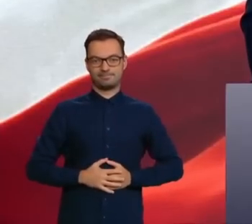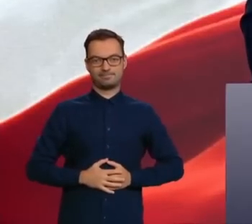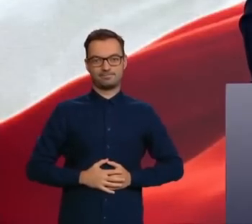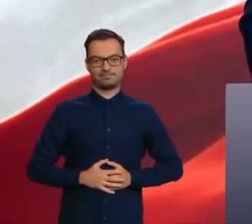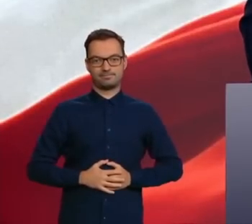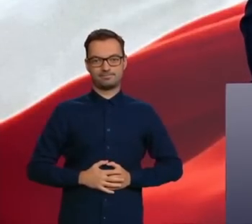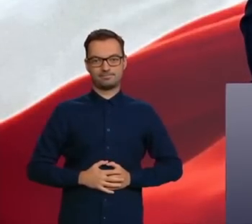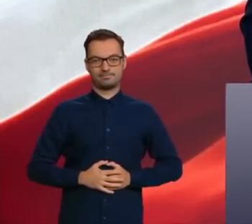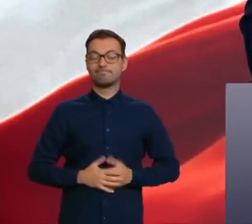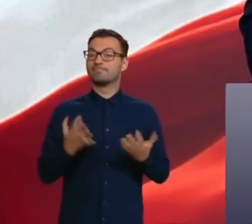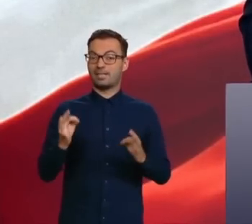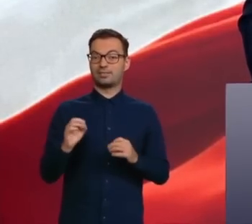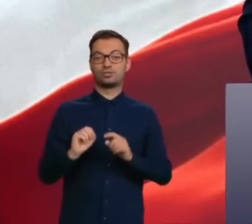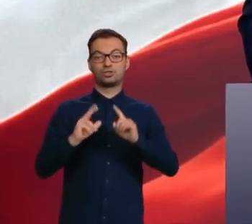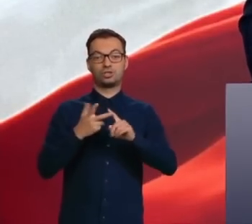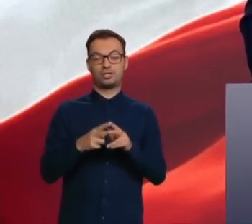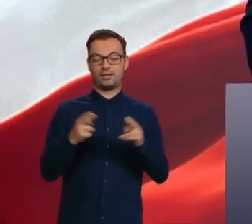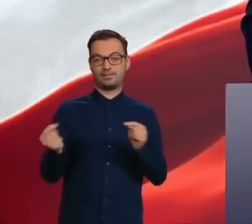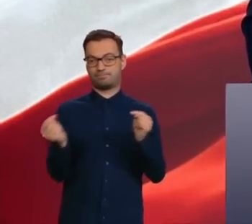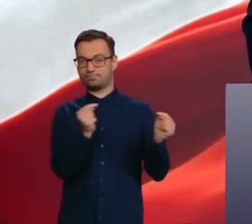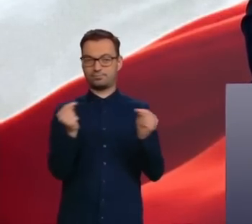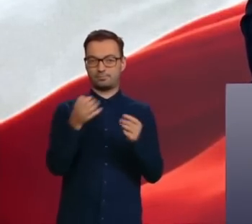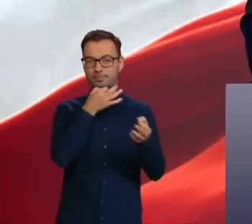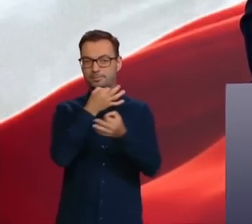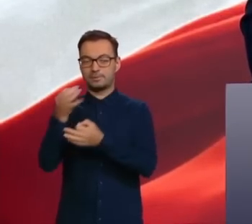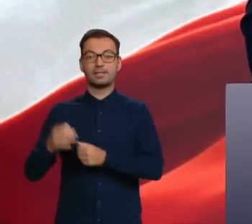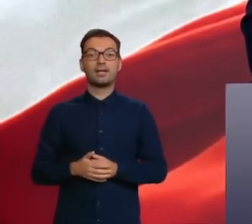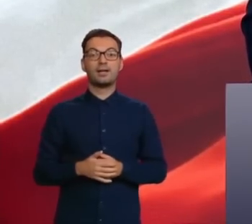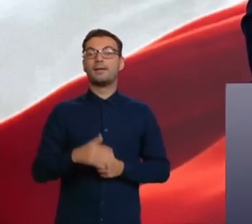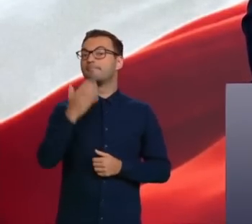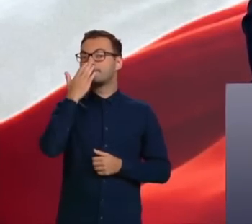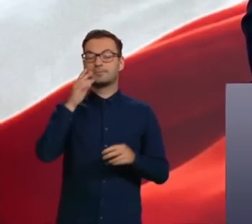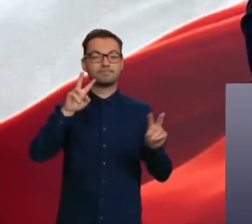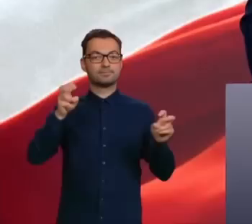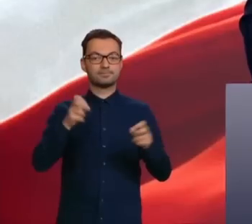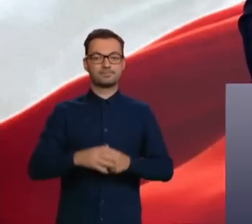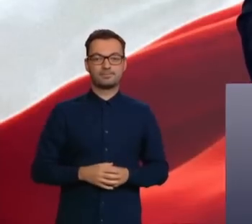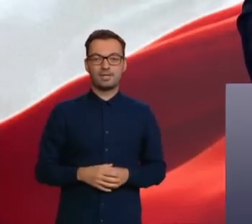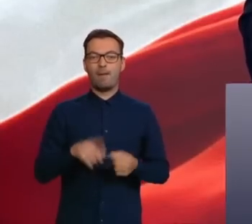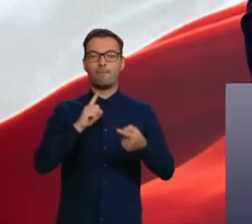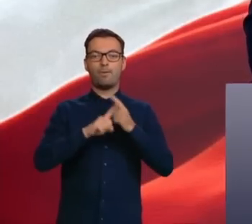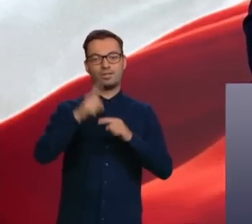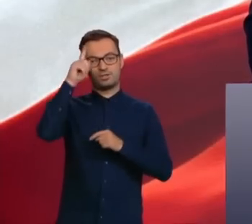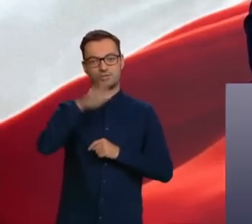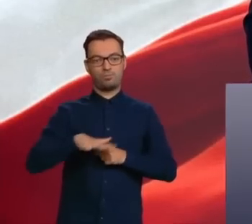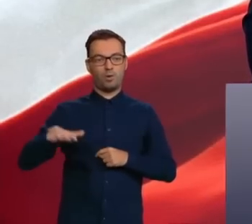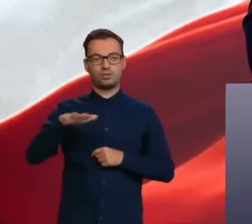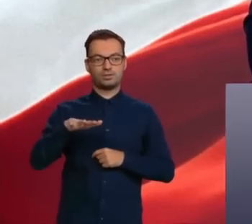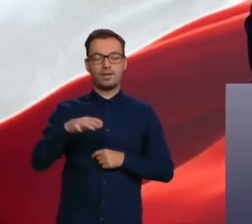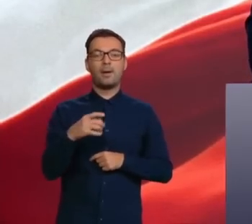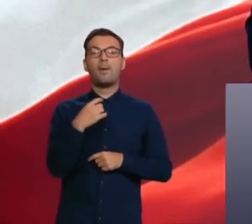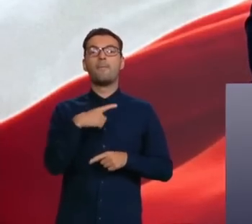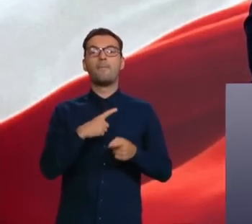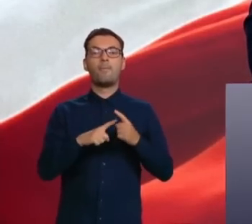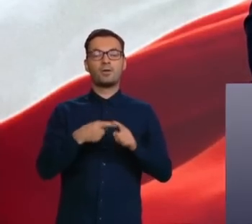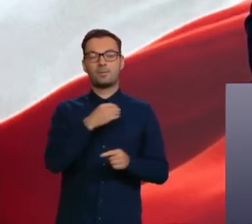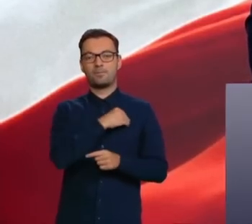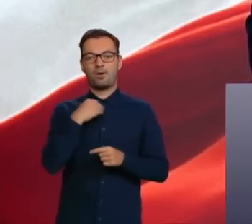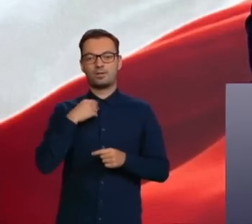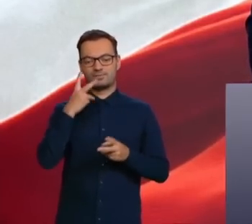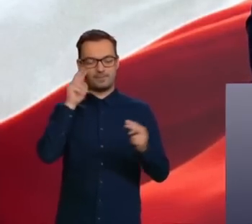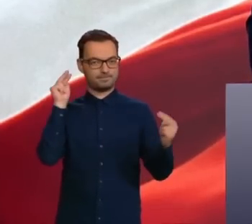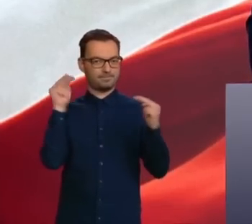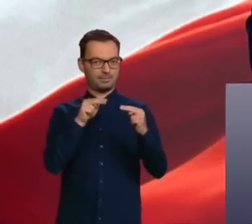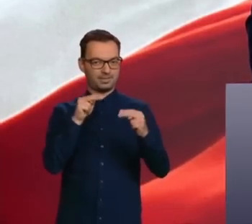ciekawym typem, bo jest nowy i gada dość mądrze, nie? Pytanie w tej rundzie brzmi, na politykę społeczną polskie ugrupowania polityczne patrzą na dwa sposoby.